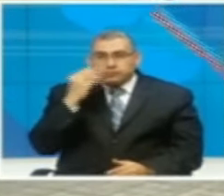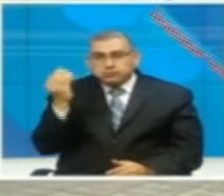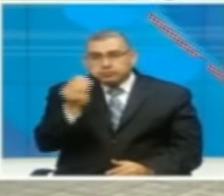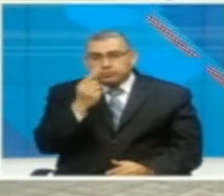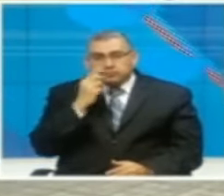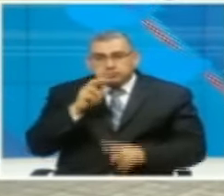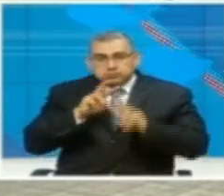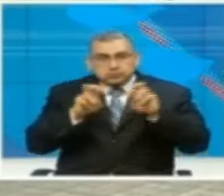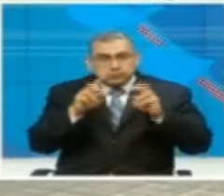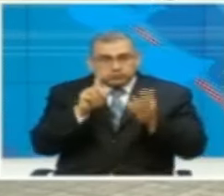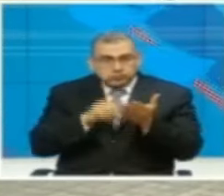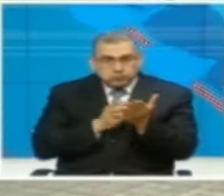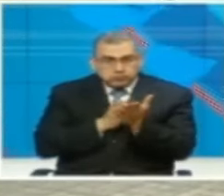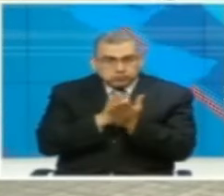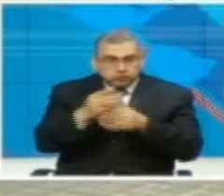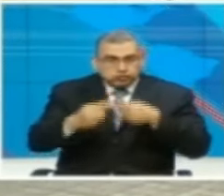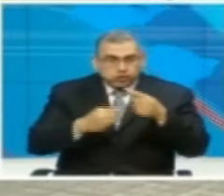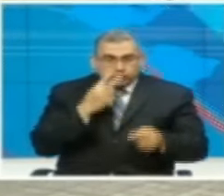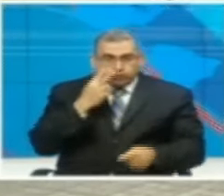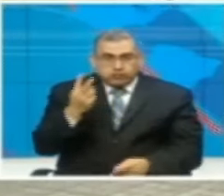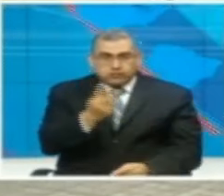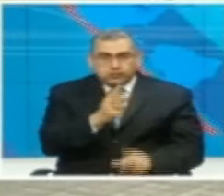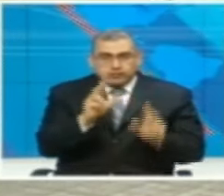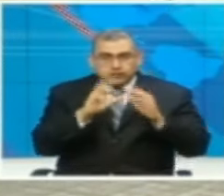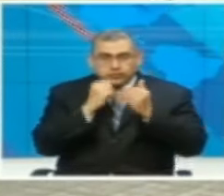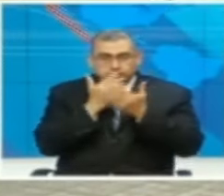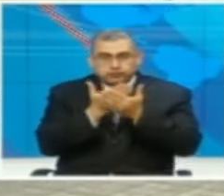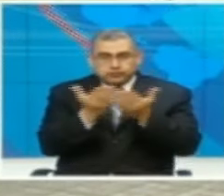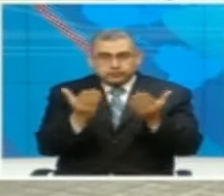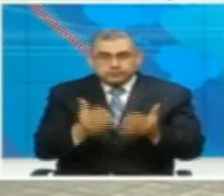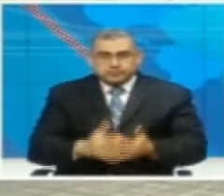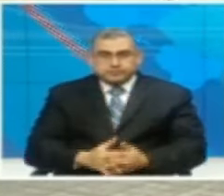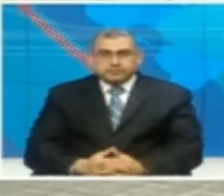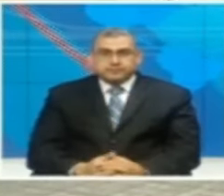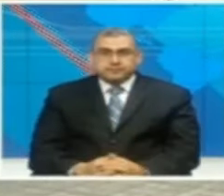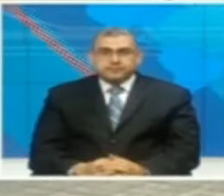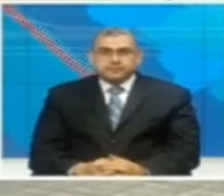للتأكد من سير العملية التعليمية. محمد محروس، التلفزيون المصري.